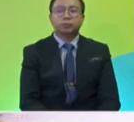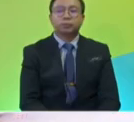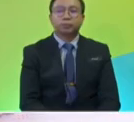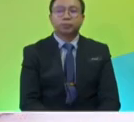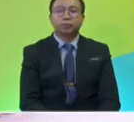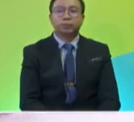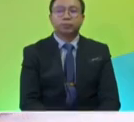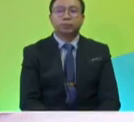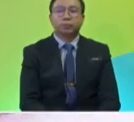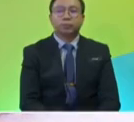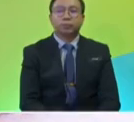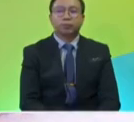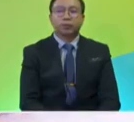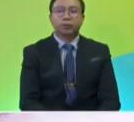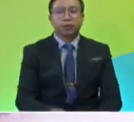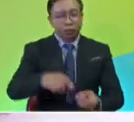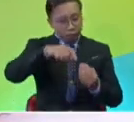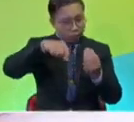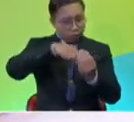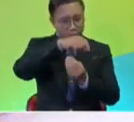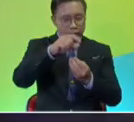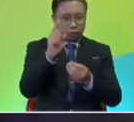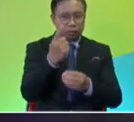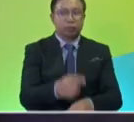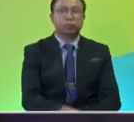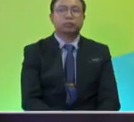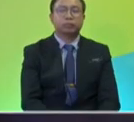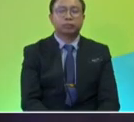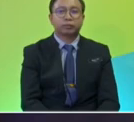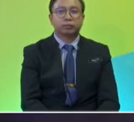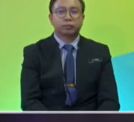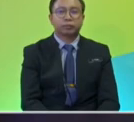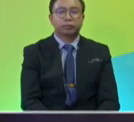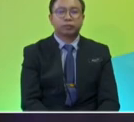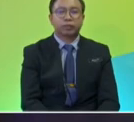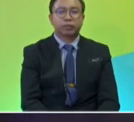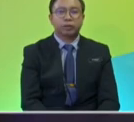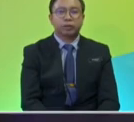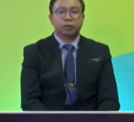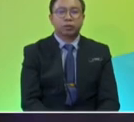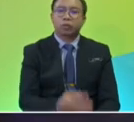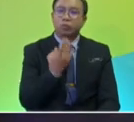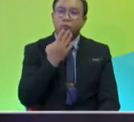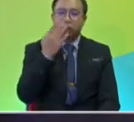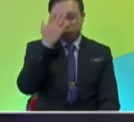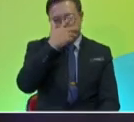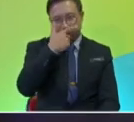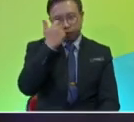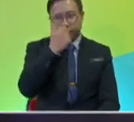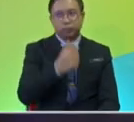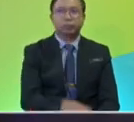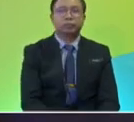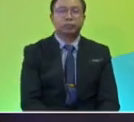okey so kita tap kan aje Cikgu nak pinjam Cikgu punya yang t warna-warni ni warna-warni ini okey warna-warni